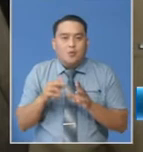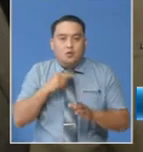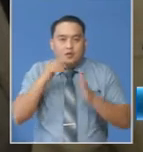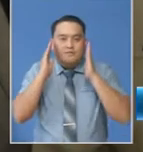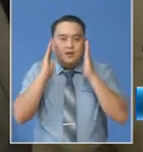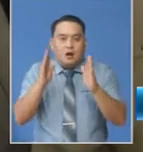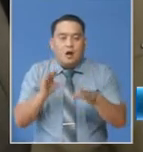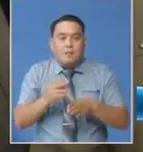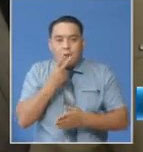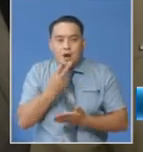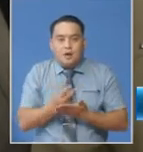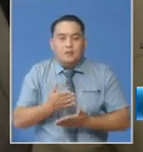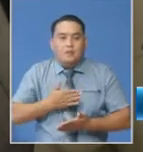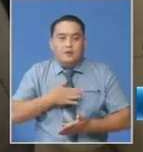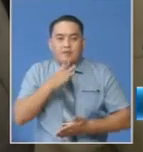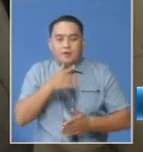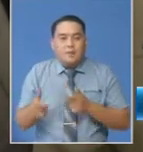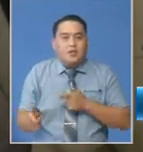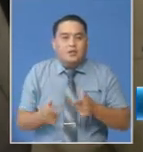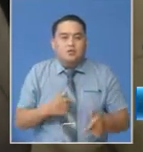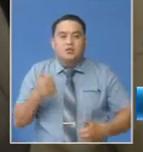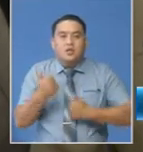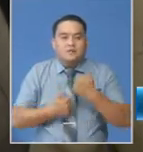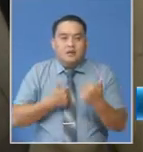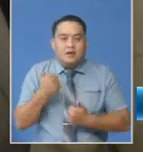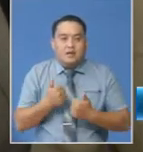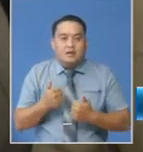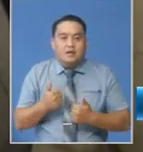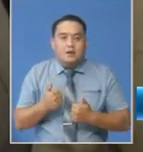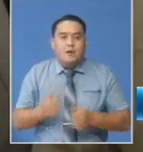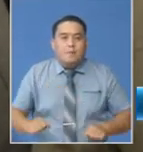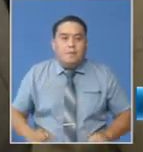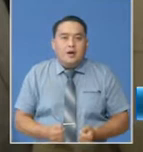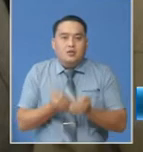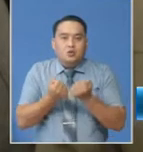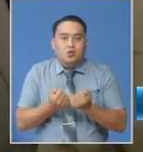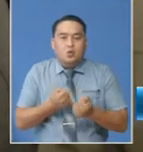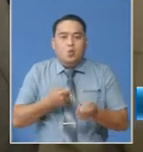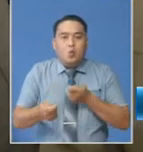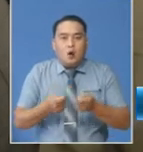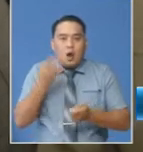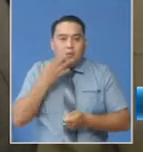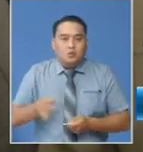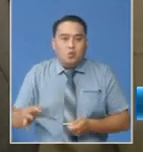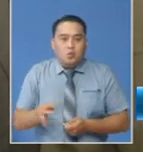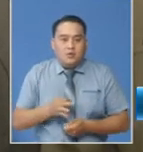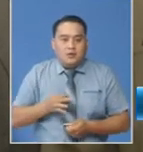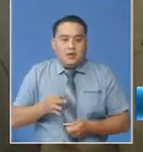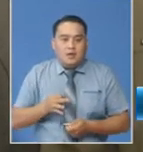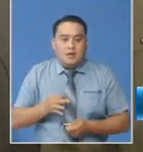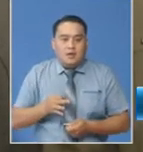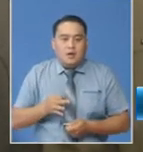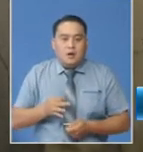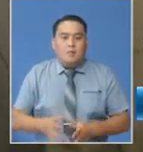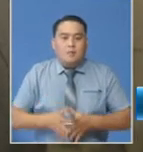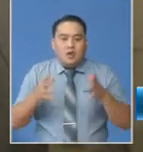внимание, которое он проявил ко мне во время подготовки к соревнованиям. За всестороннюю поддержку благодарю руководство Алматинской области. И, конечно